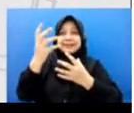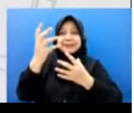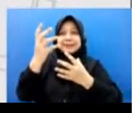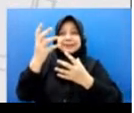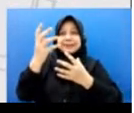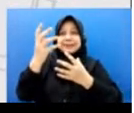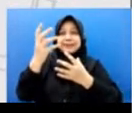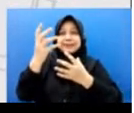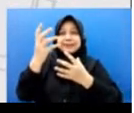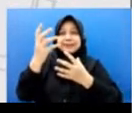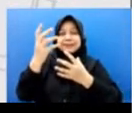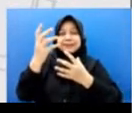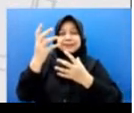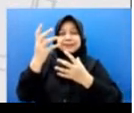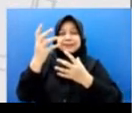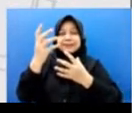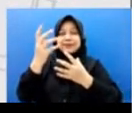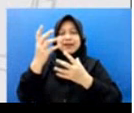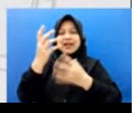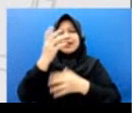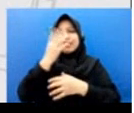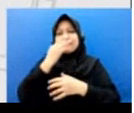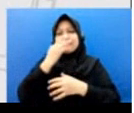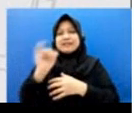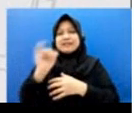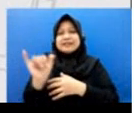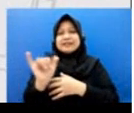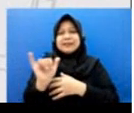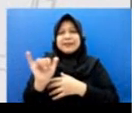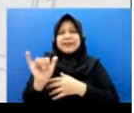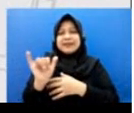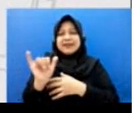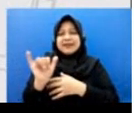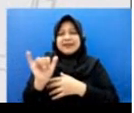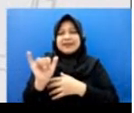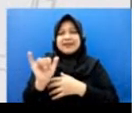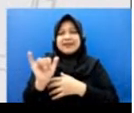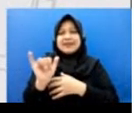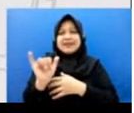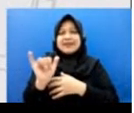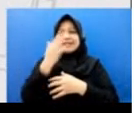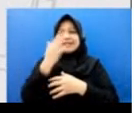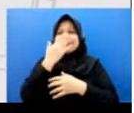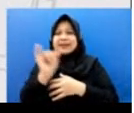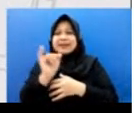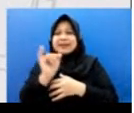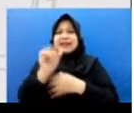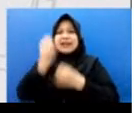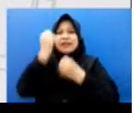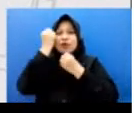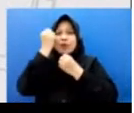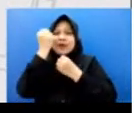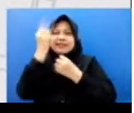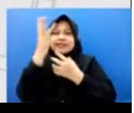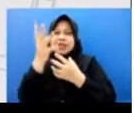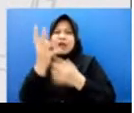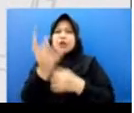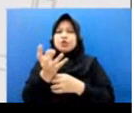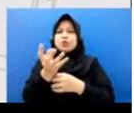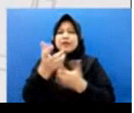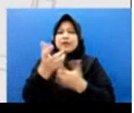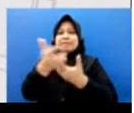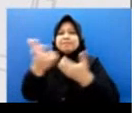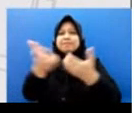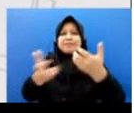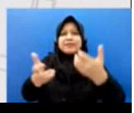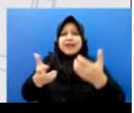seperti hanya ada beberapa informasi yang kuning dan informasi yang hijau.